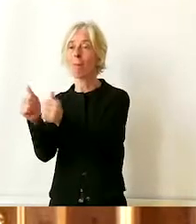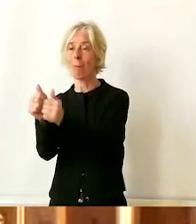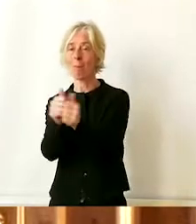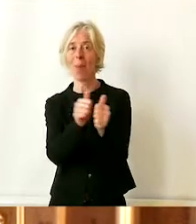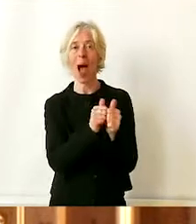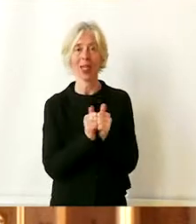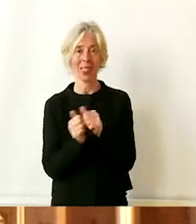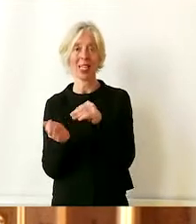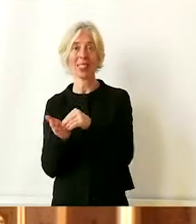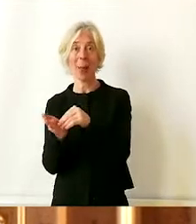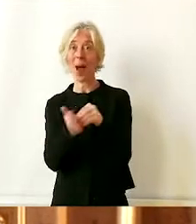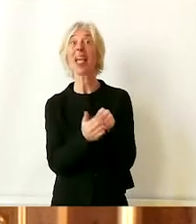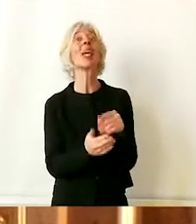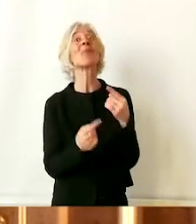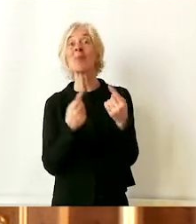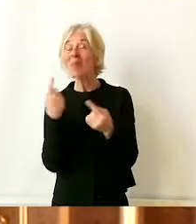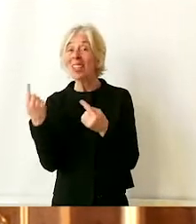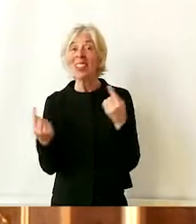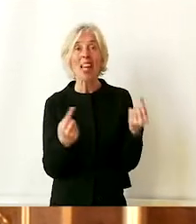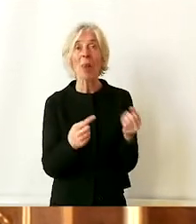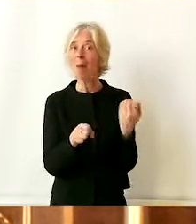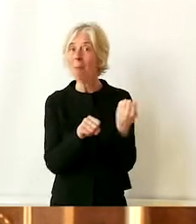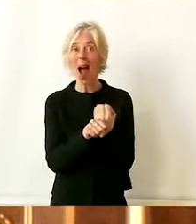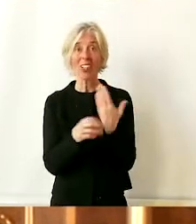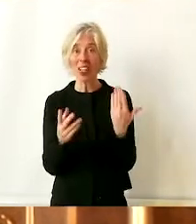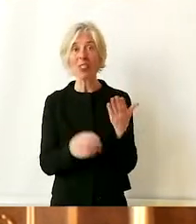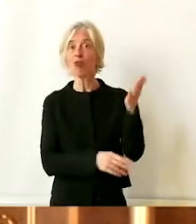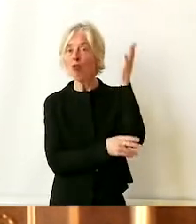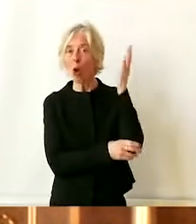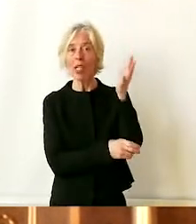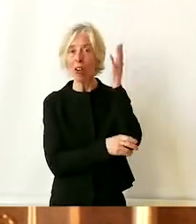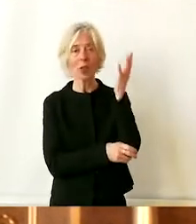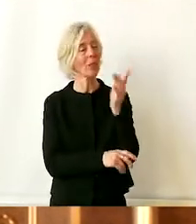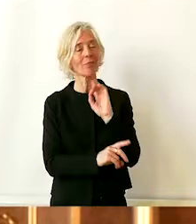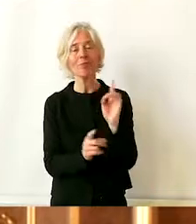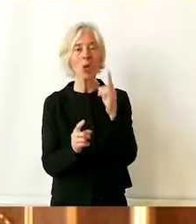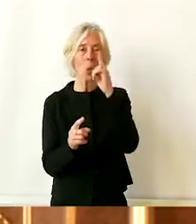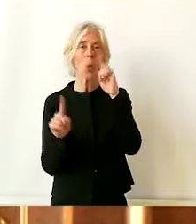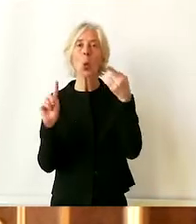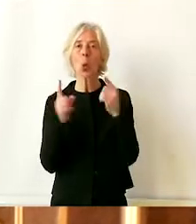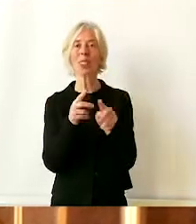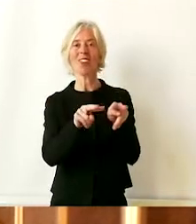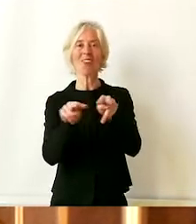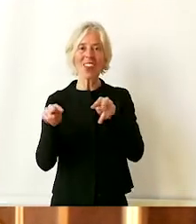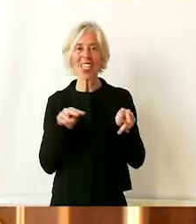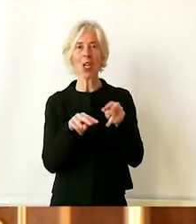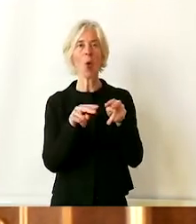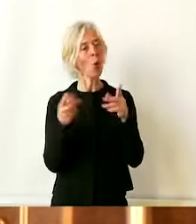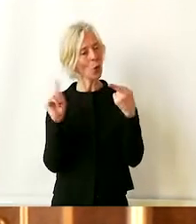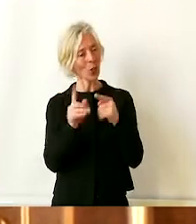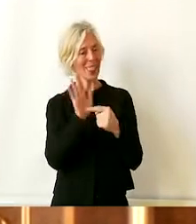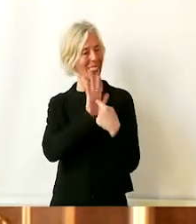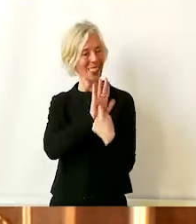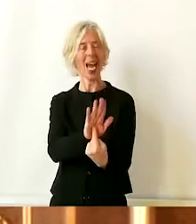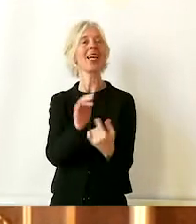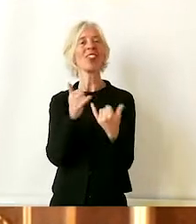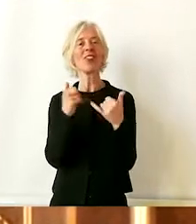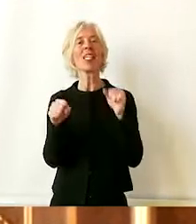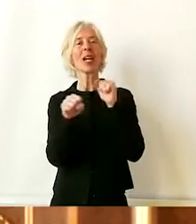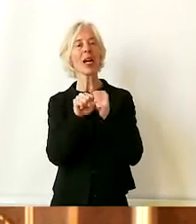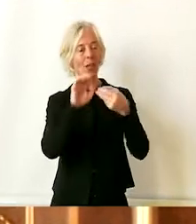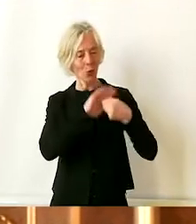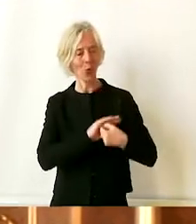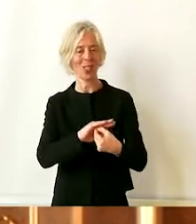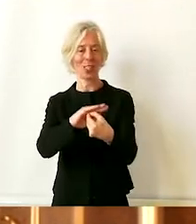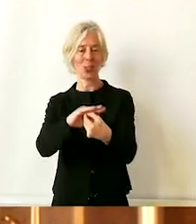in kleinen Clips, die wir gleich sehen werden, dargestellt haben, was ist die Motivation hier am Klimapakt mitzumachen, warum wollen wir mitmachen und